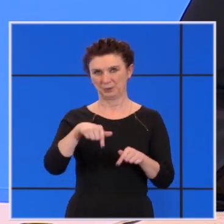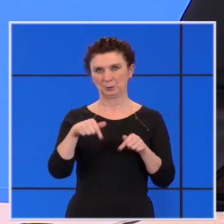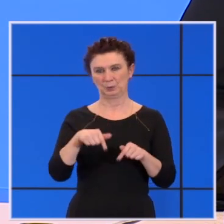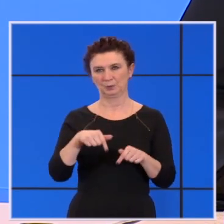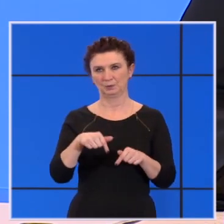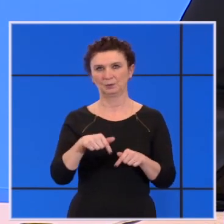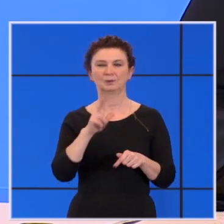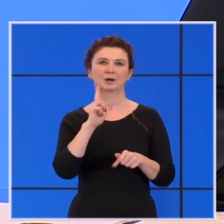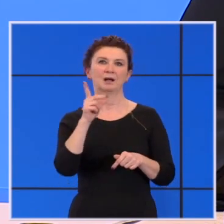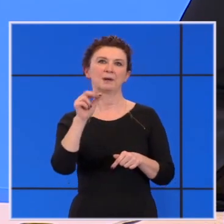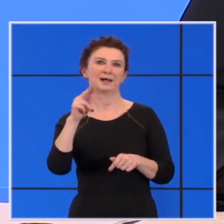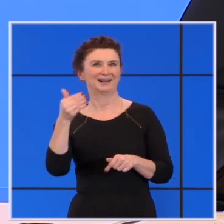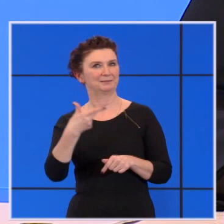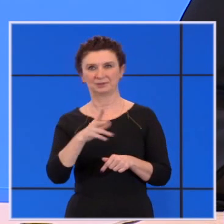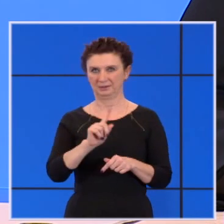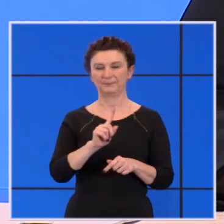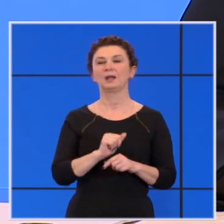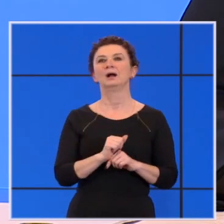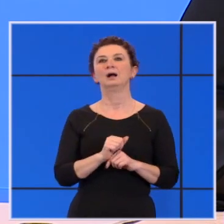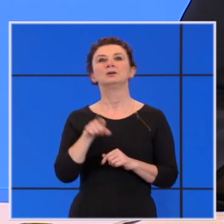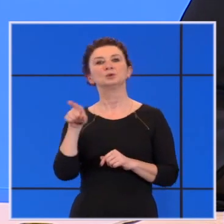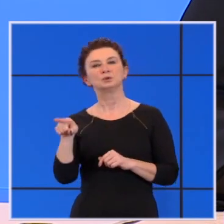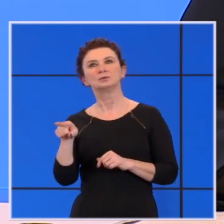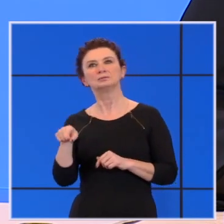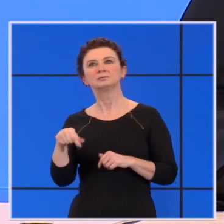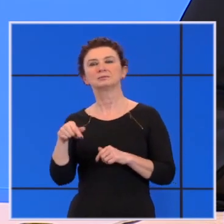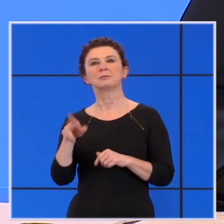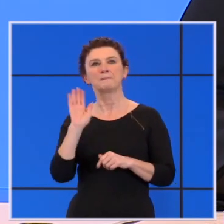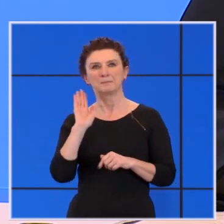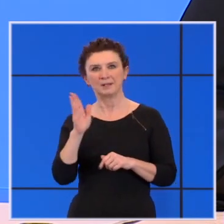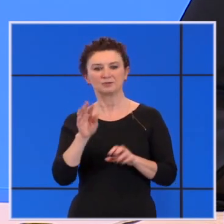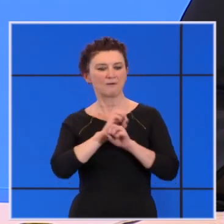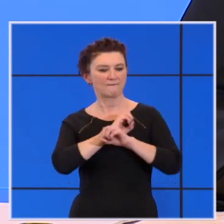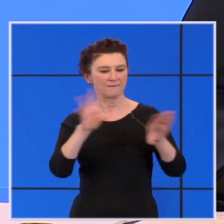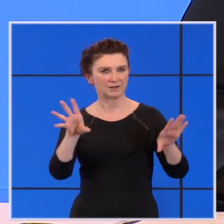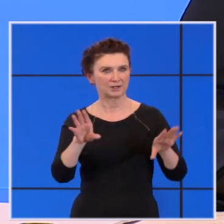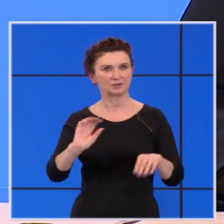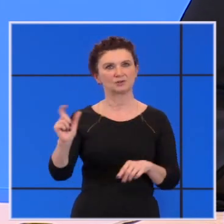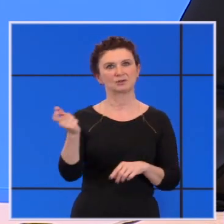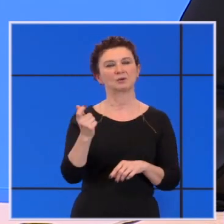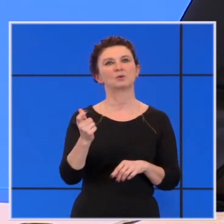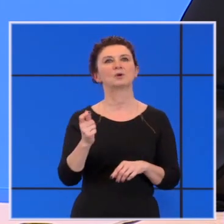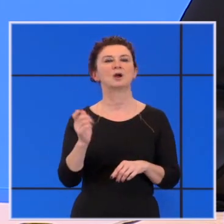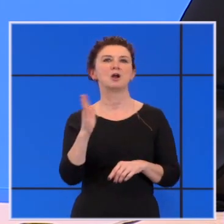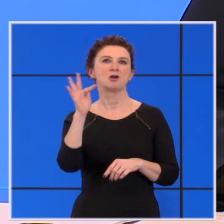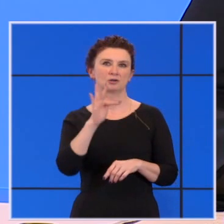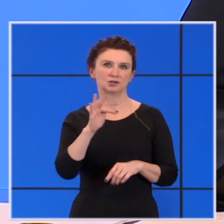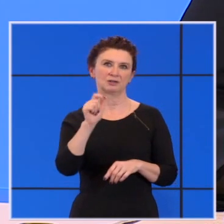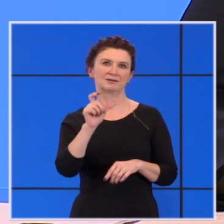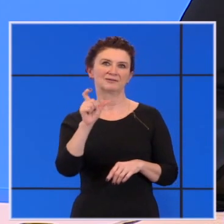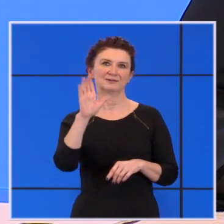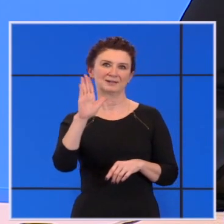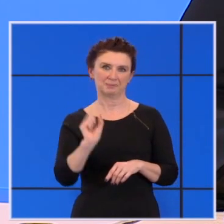rąk zarówno szefa ABW, jak i szefa CBA, to proszę mi wierzyć, zarówno jedna, jak i druga instytucja dołoży wszelkich starań,